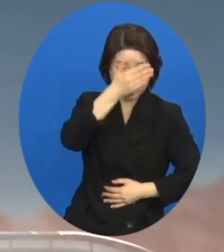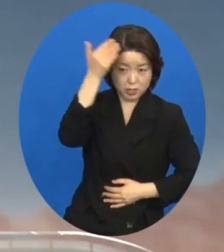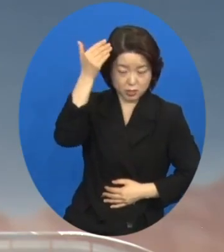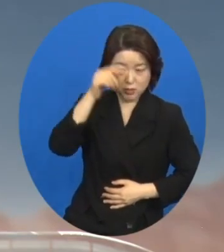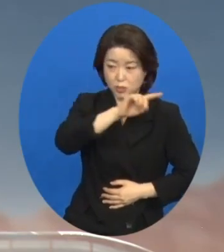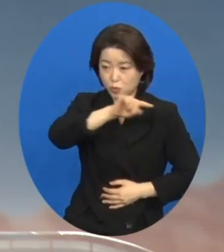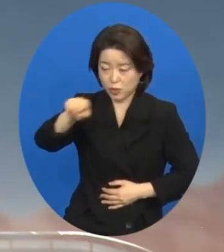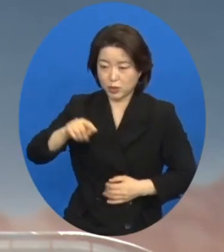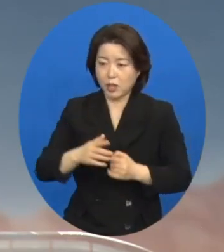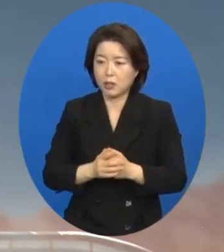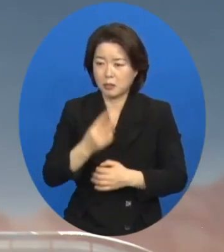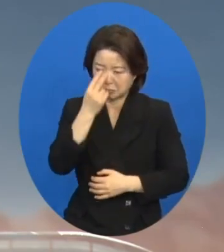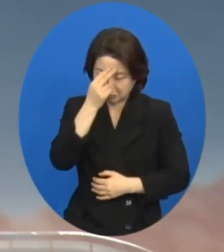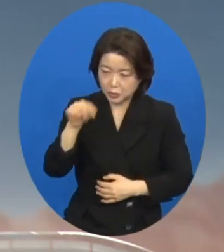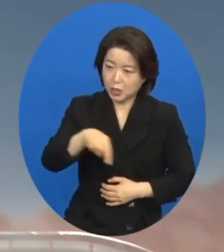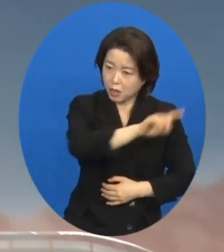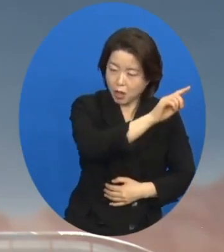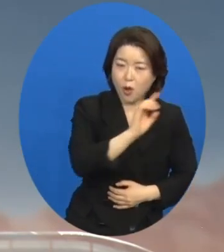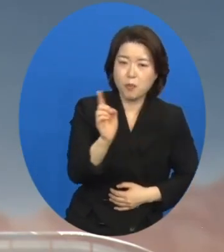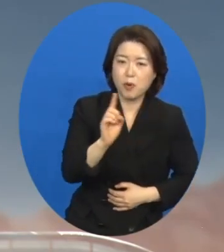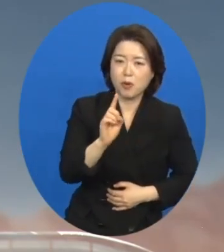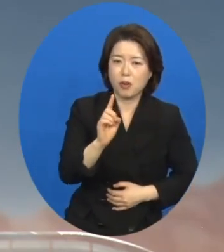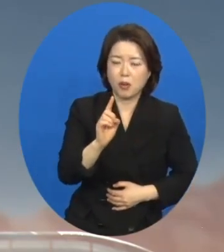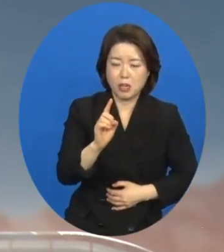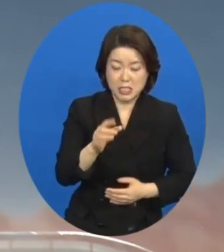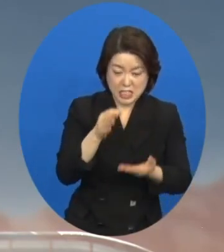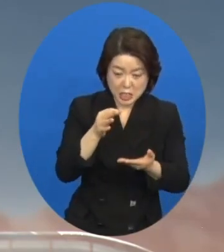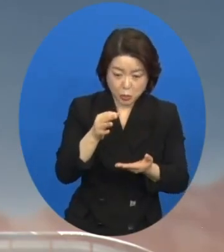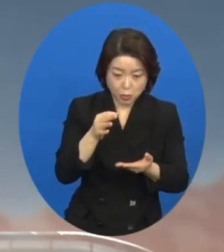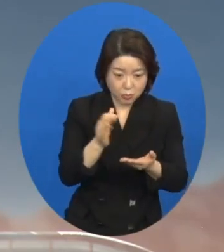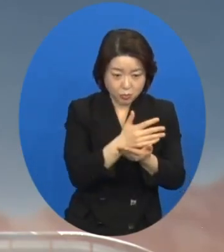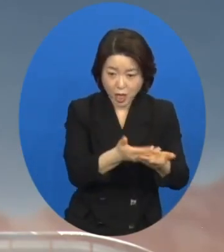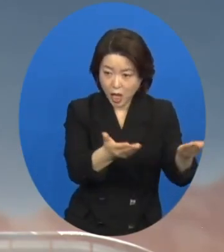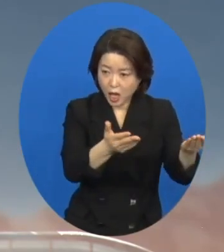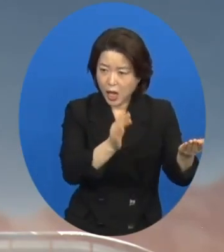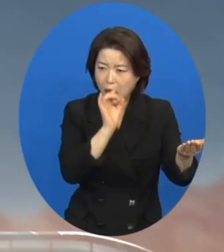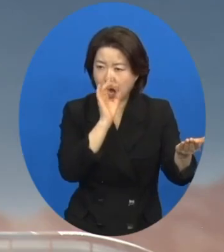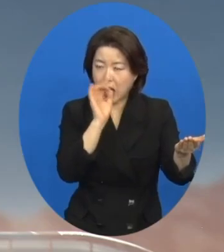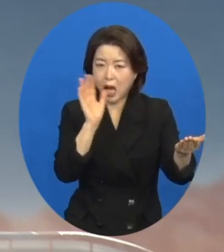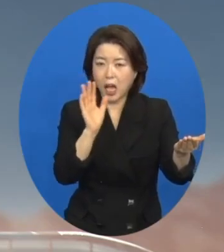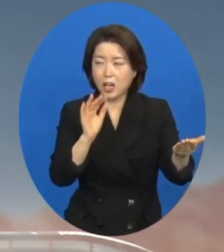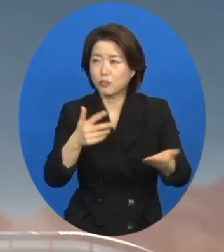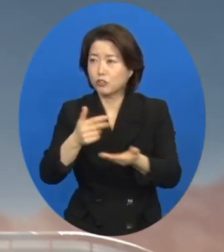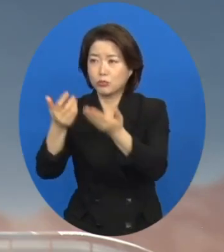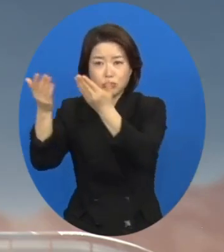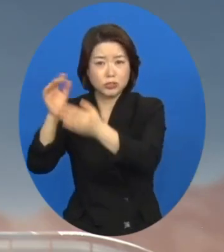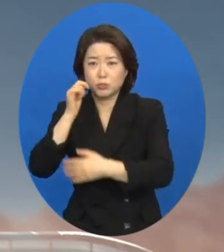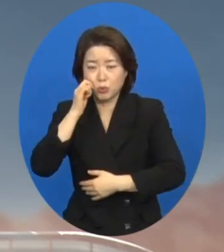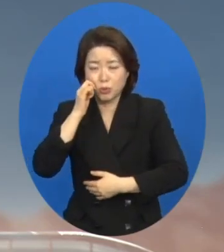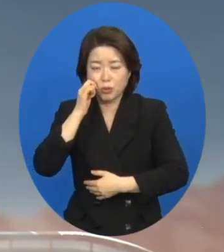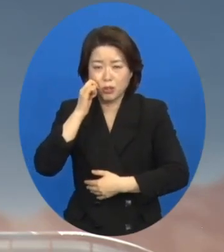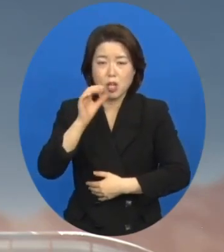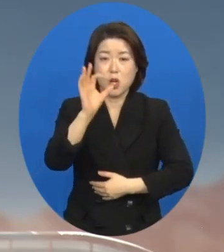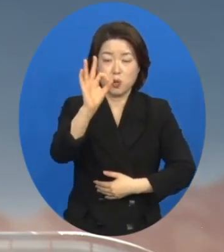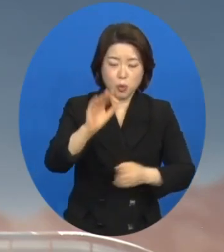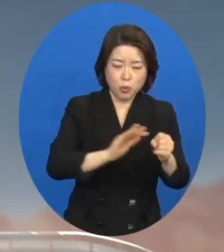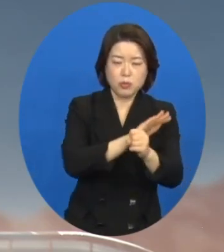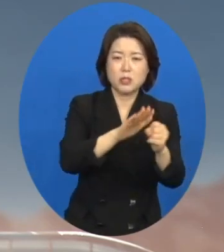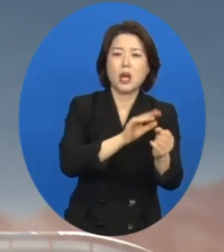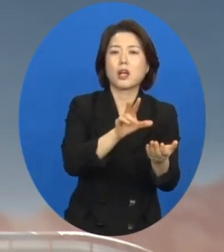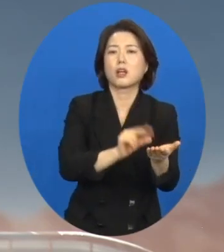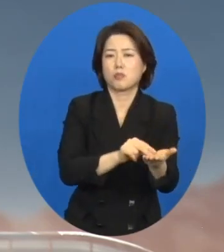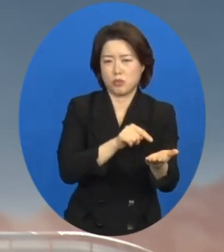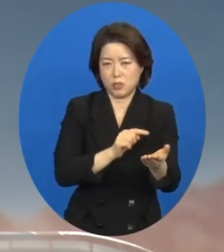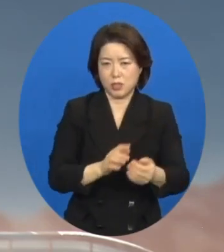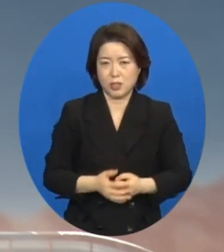제일 좋거든. 주님께 드릴 수가 없는 거예요. 사랑의 문제입니다. 돈은 사랑의 문제예요. 그래서 하나님과